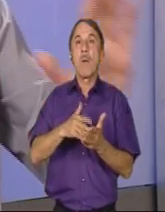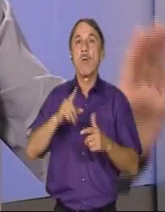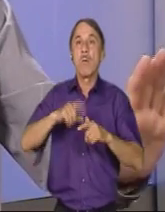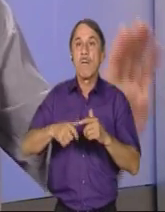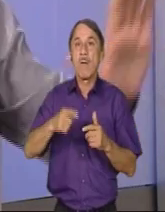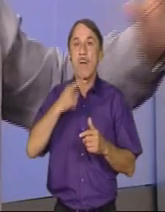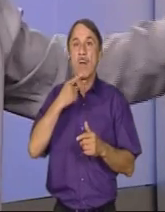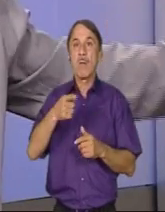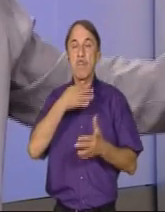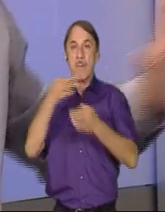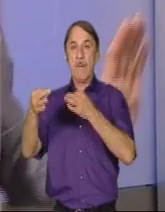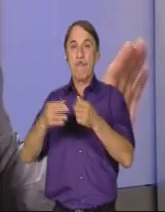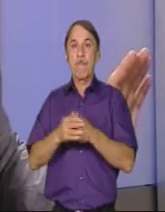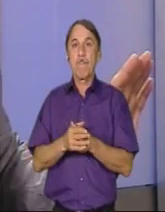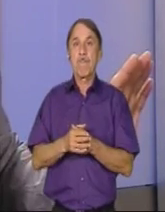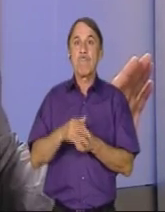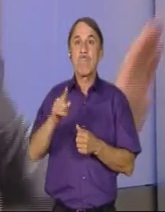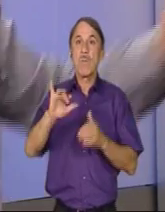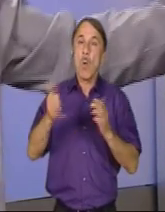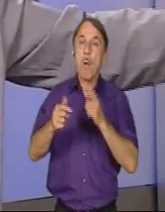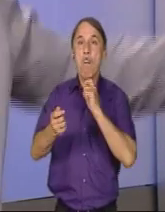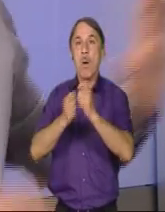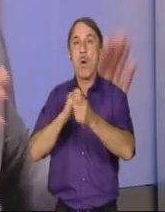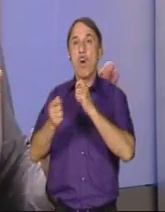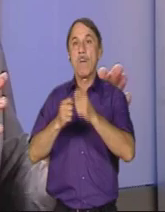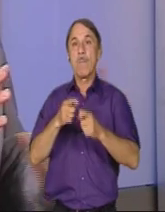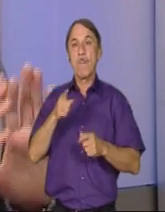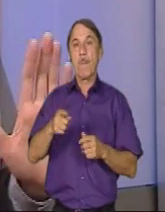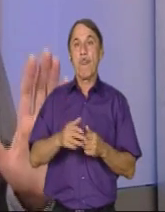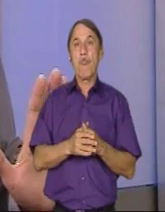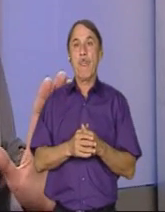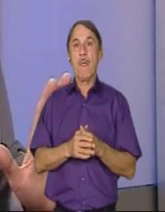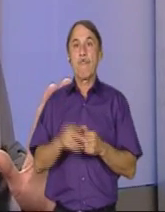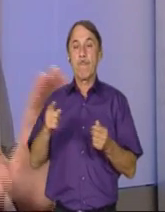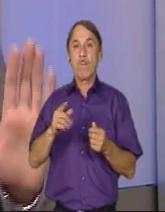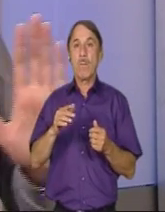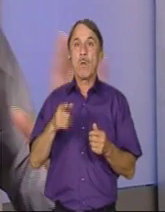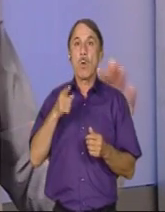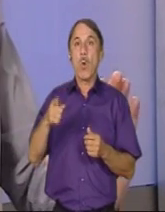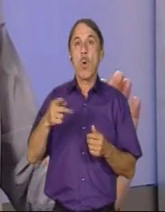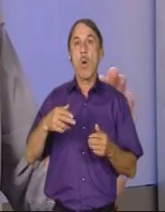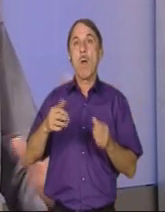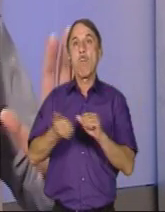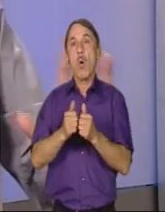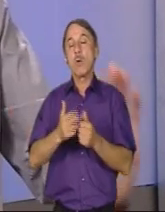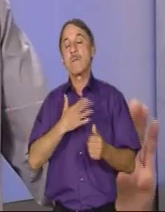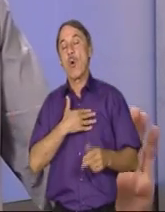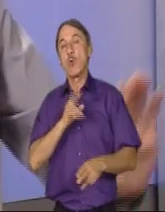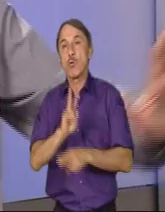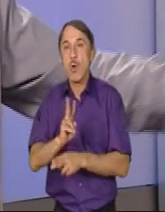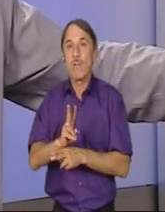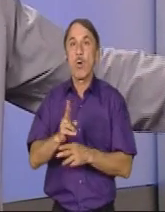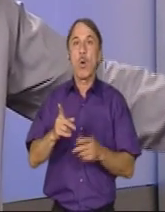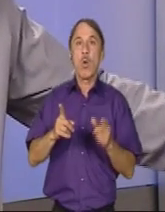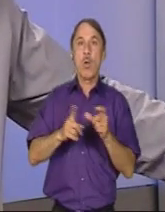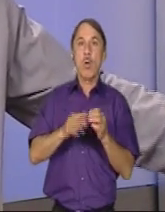bi zauzele Dveri kada bi se pitali i odlučivali o Srbiji. I vidite, on pregovara sa njima. Nisu to laki pregovori, ali on pregovara. On se bori za svoju državu da